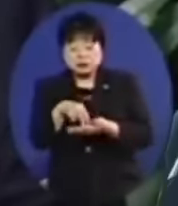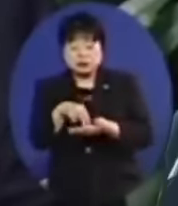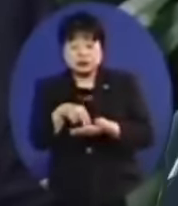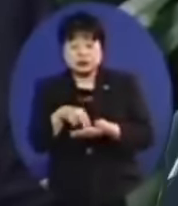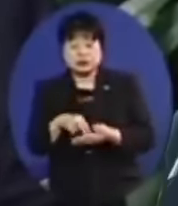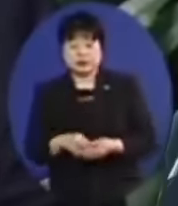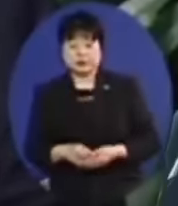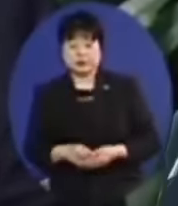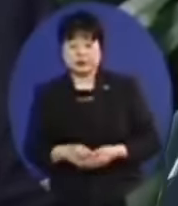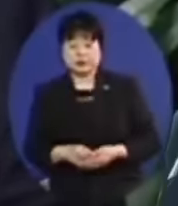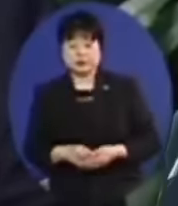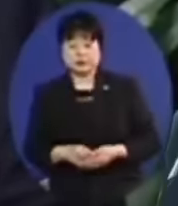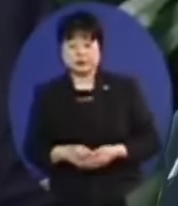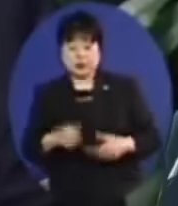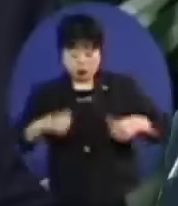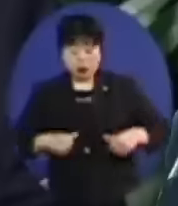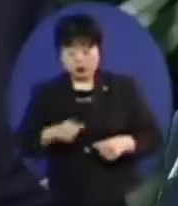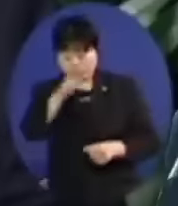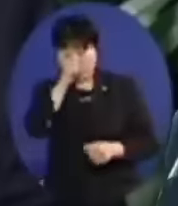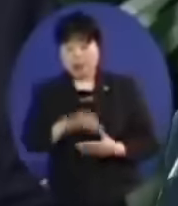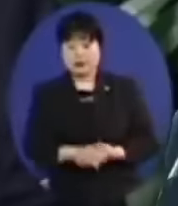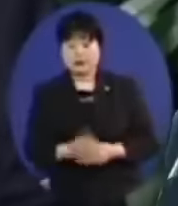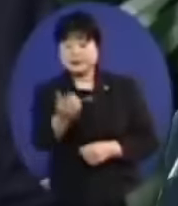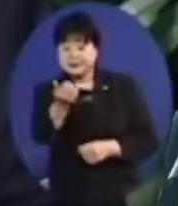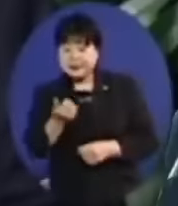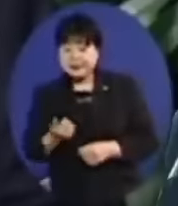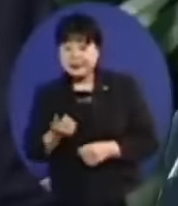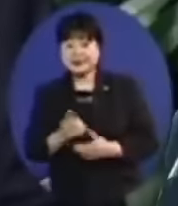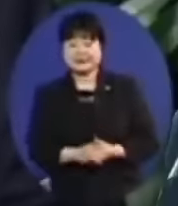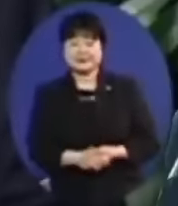손 안 대는 것이 좋습니다. 벌써